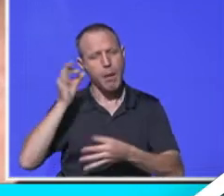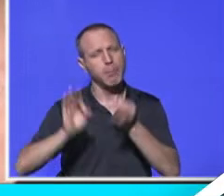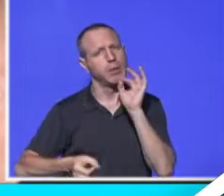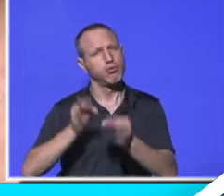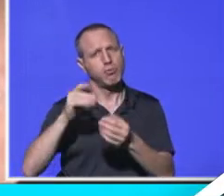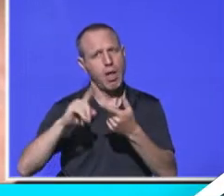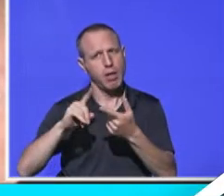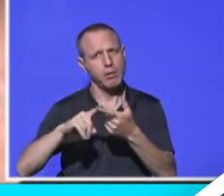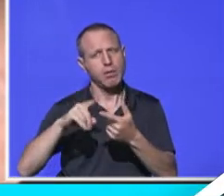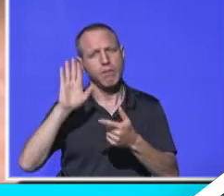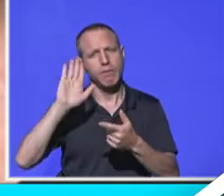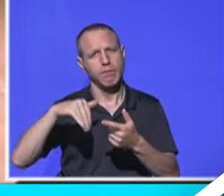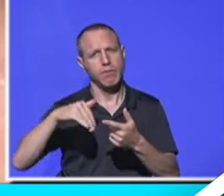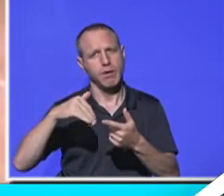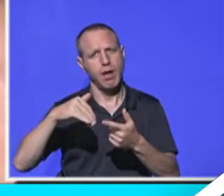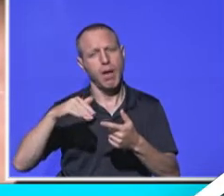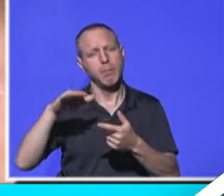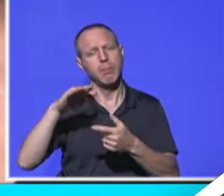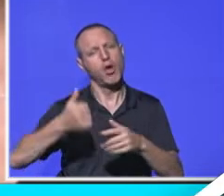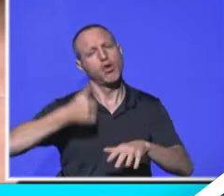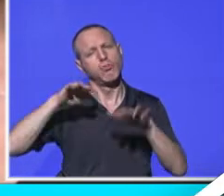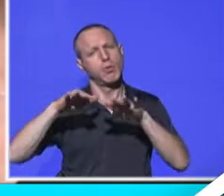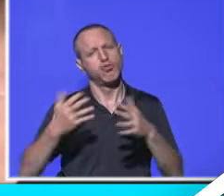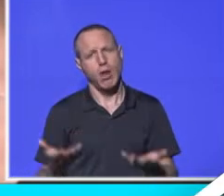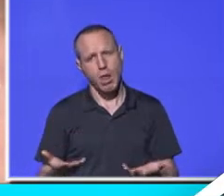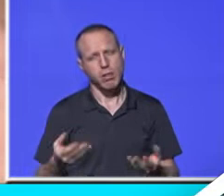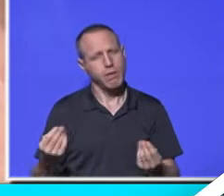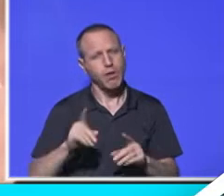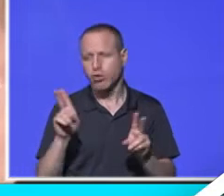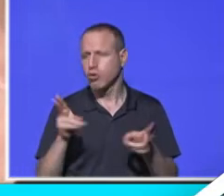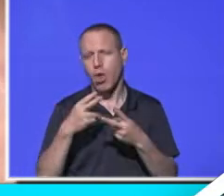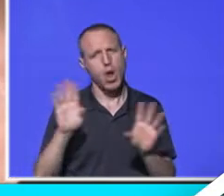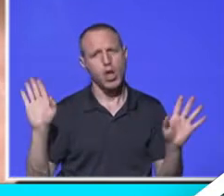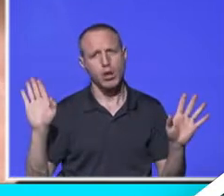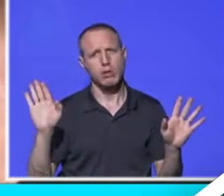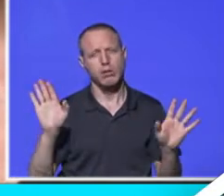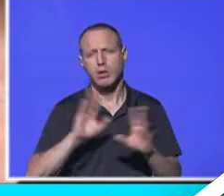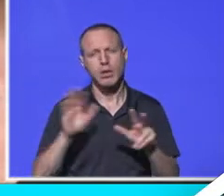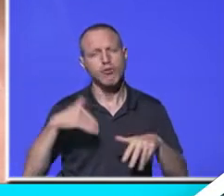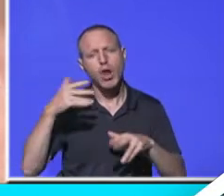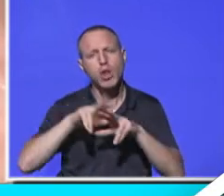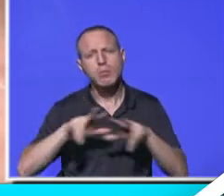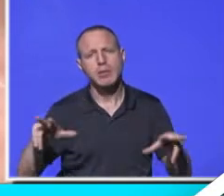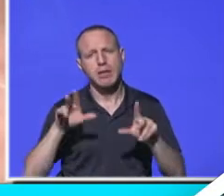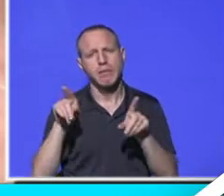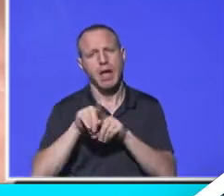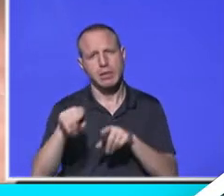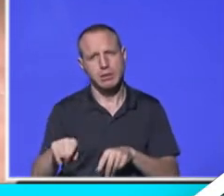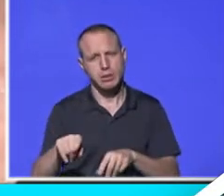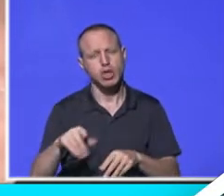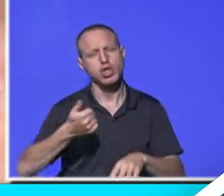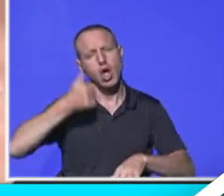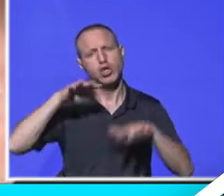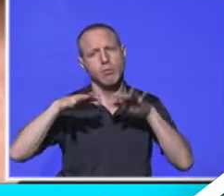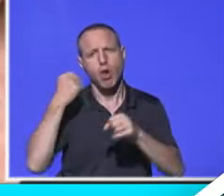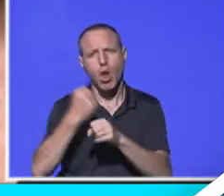וגם קצת את מוסד ראש הממשלה. דבר שלא יעלה על הדעת. אי אפשר לחיות בסיטואציה כזאת, שבה ראש הממשלה